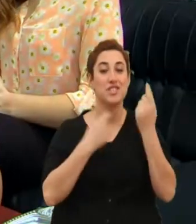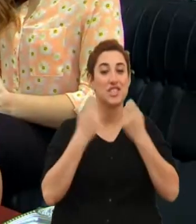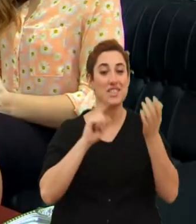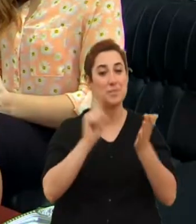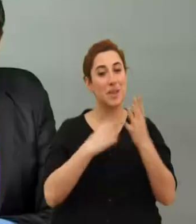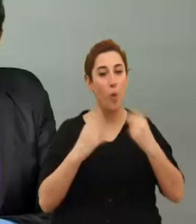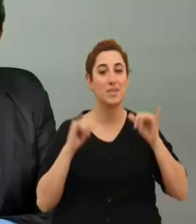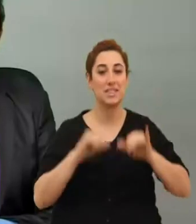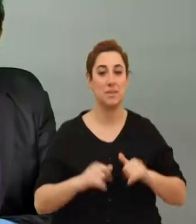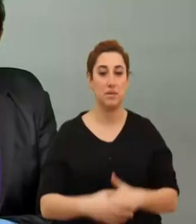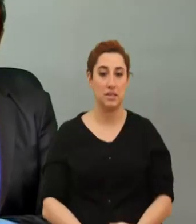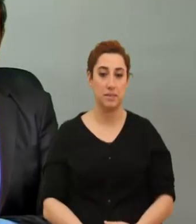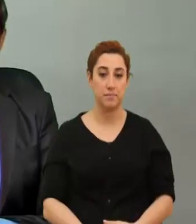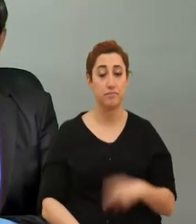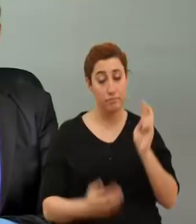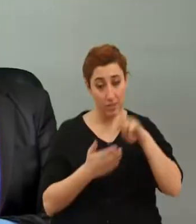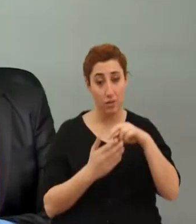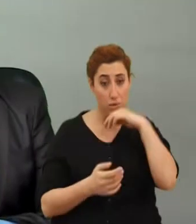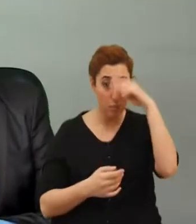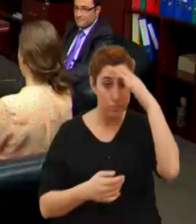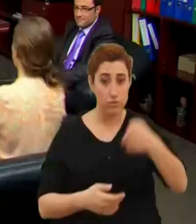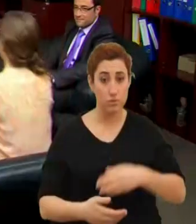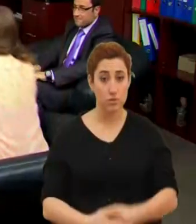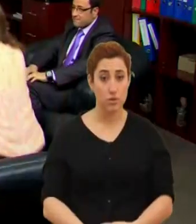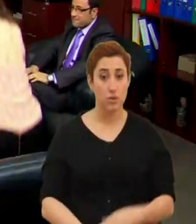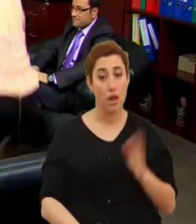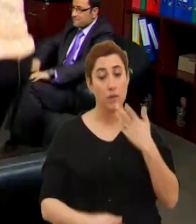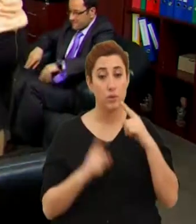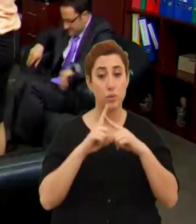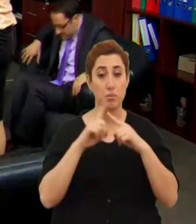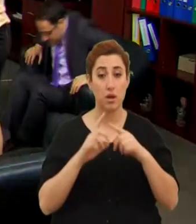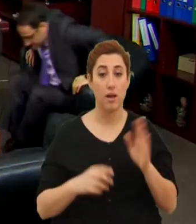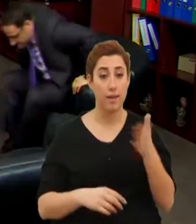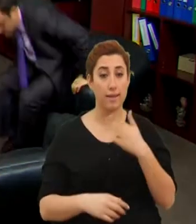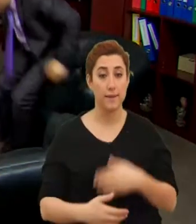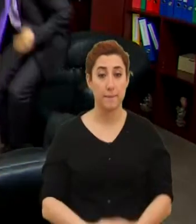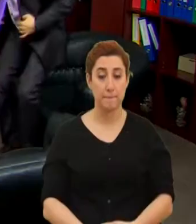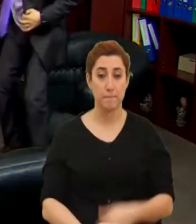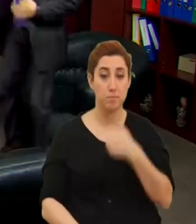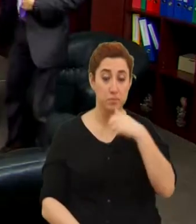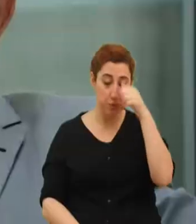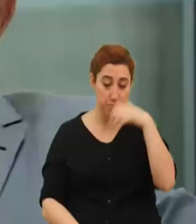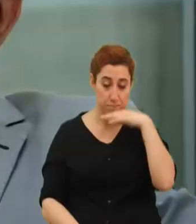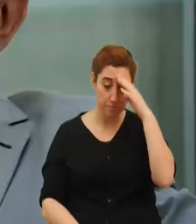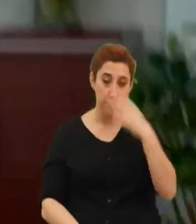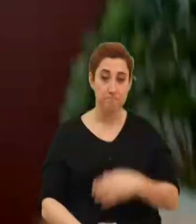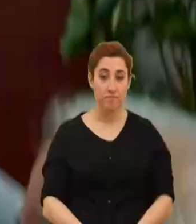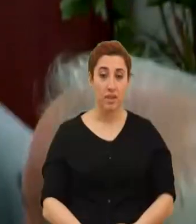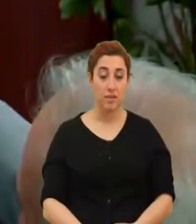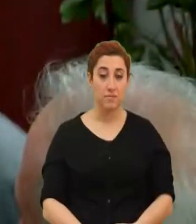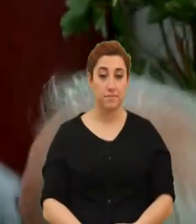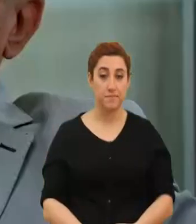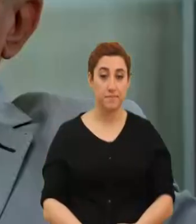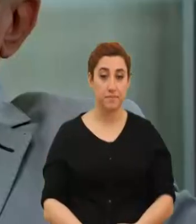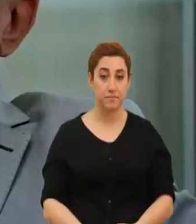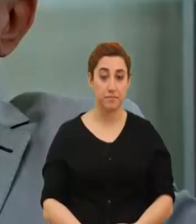işe imza atmak demektir. Hadi kalkın öpün babanızın elini. Hadi Tuğba, hadi Erdem. Tuğba öptü önce.